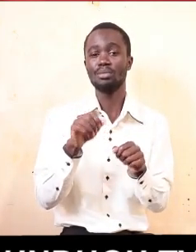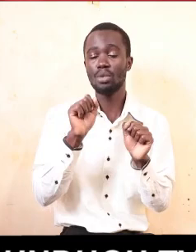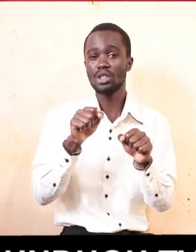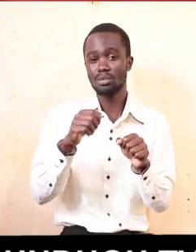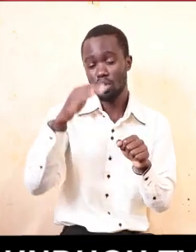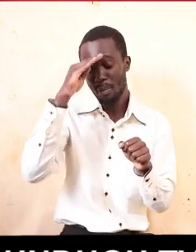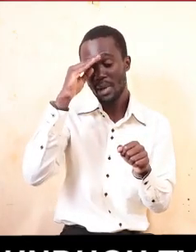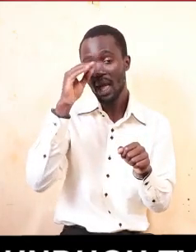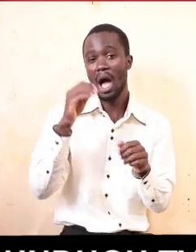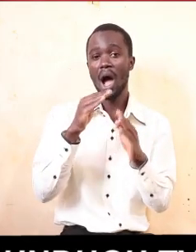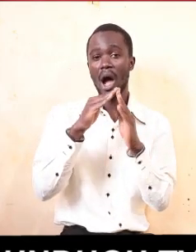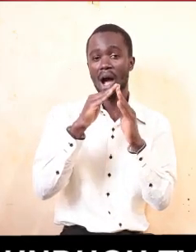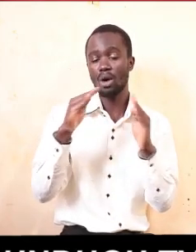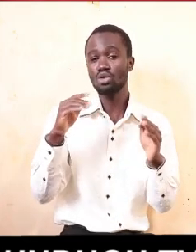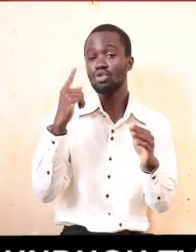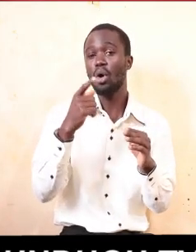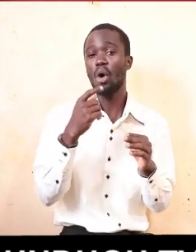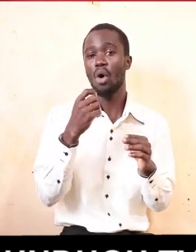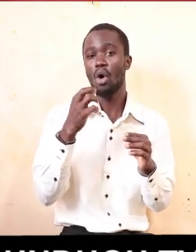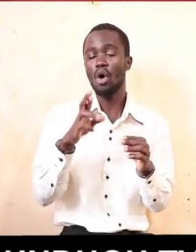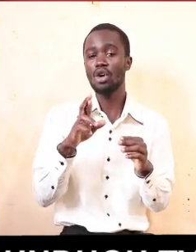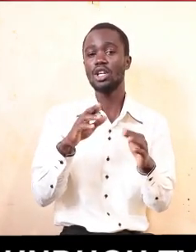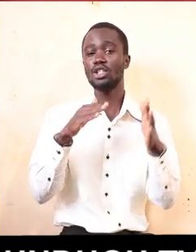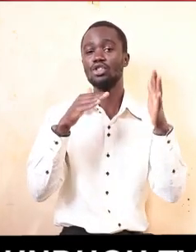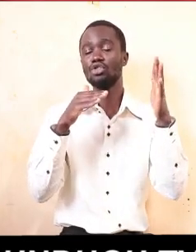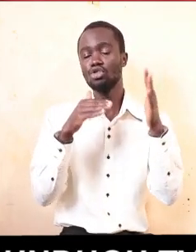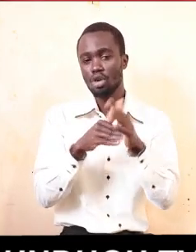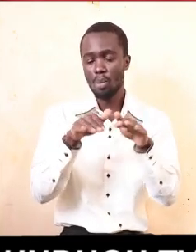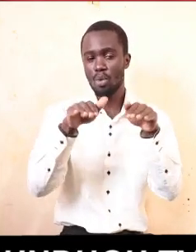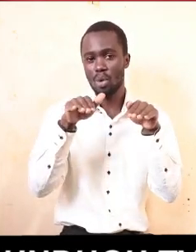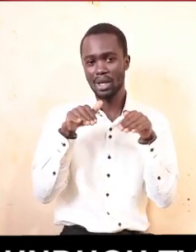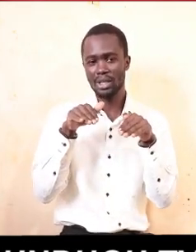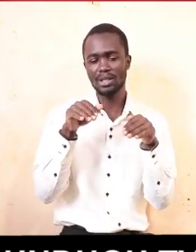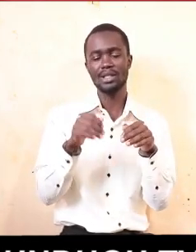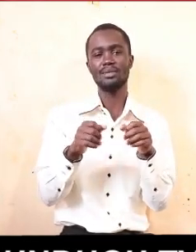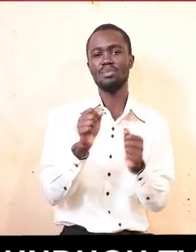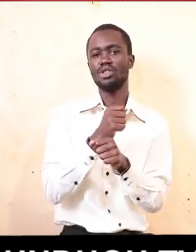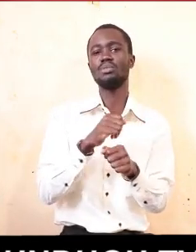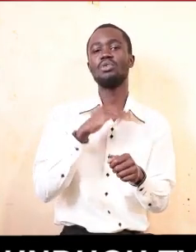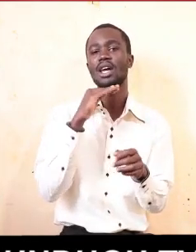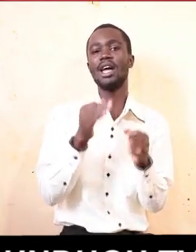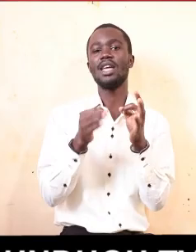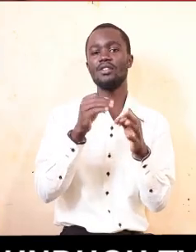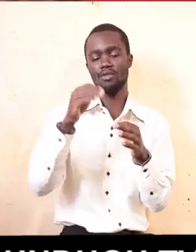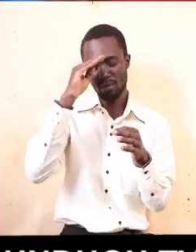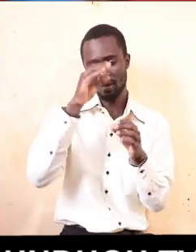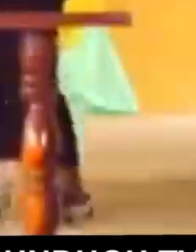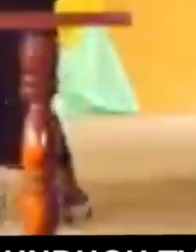utanyuete ndukua. Sande sana, mbarikiwe.